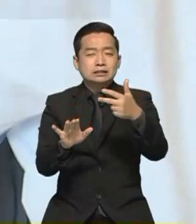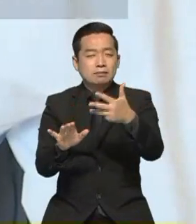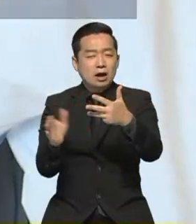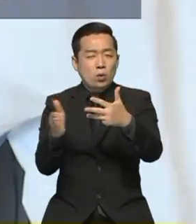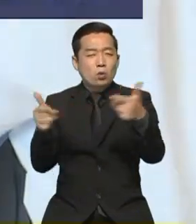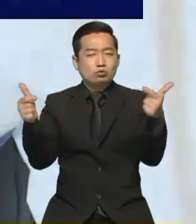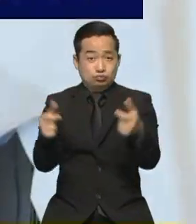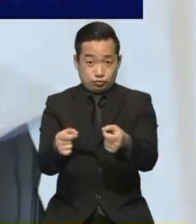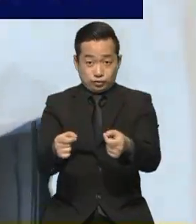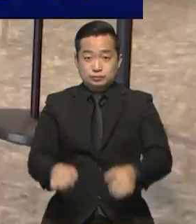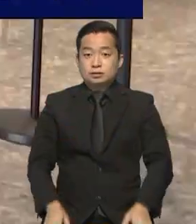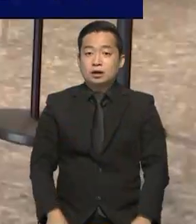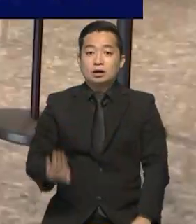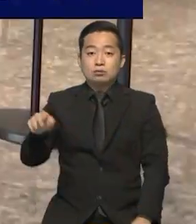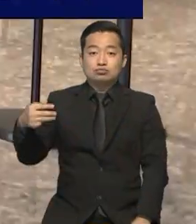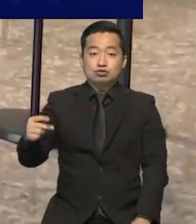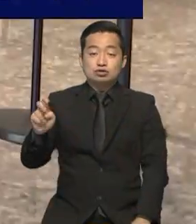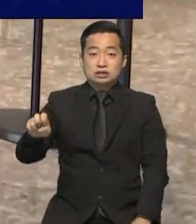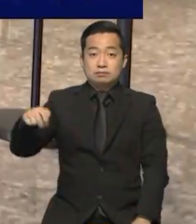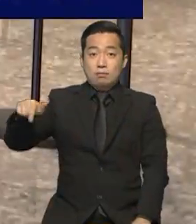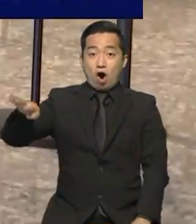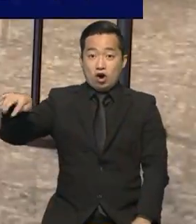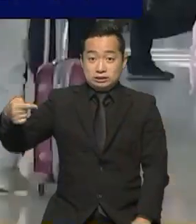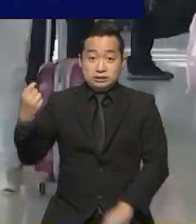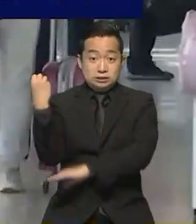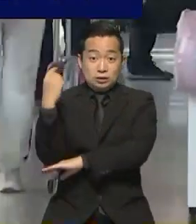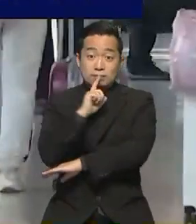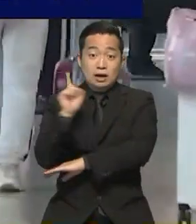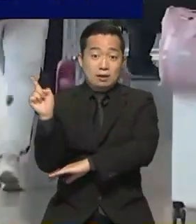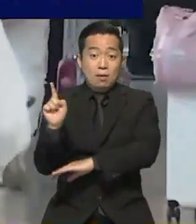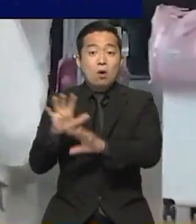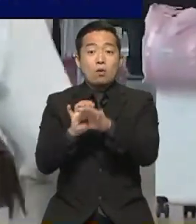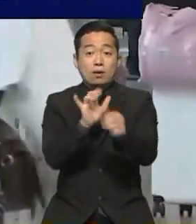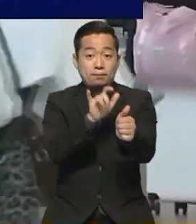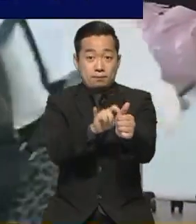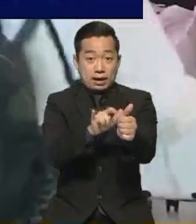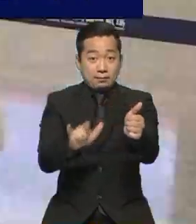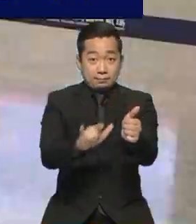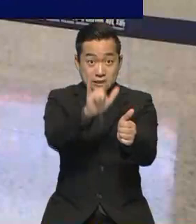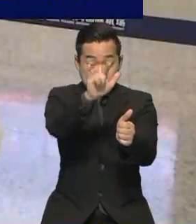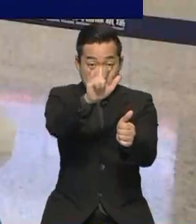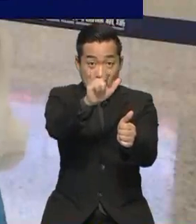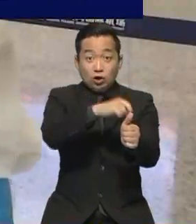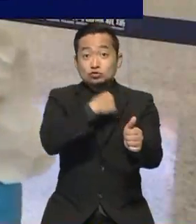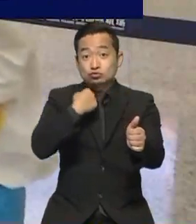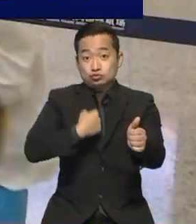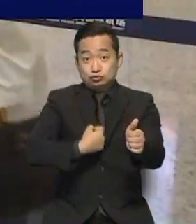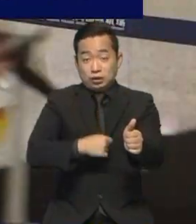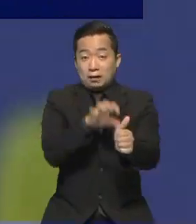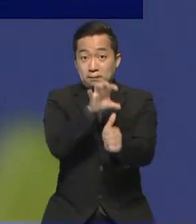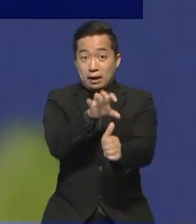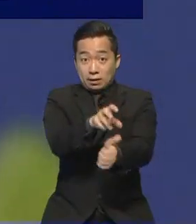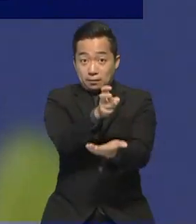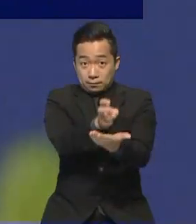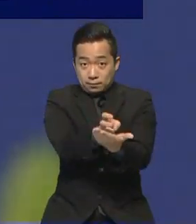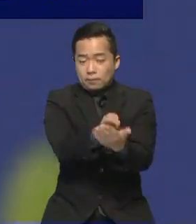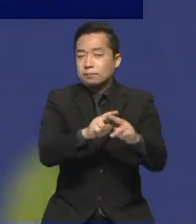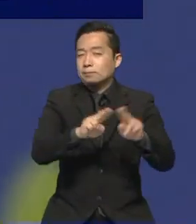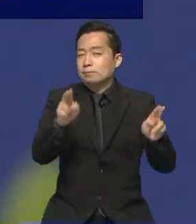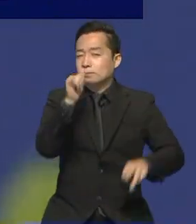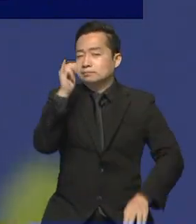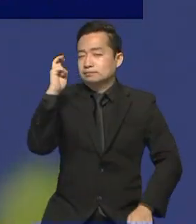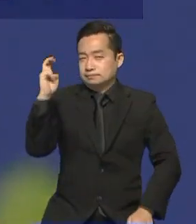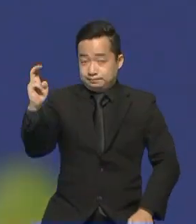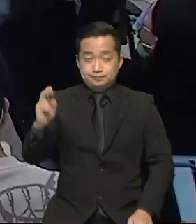보도했고, 블룸버그 통신은 코로나19 확진자가 나온 항공편에 대한 중국의 운항 정지 규정이 폐지될 것으로